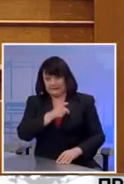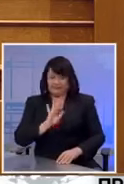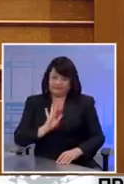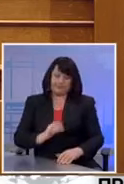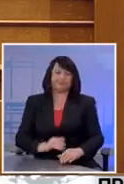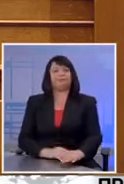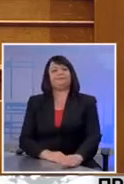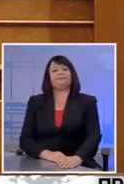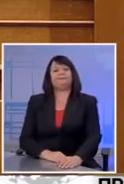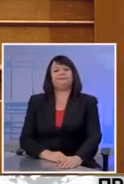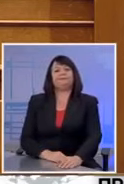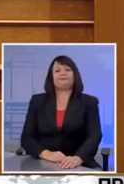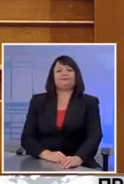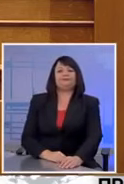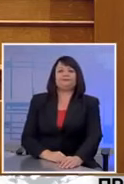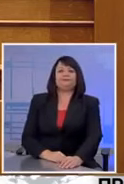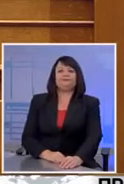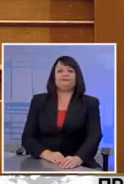εσείς.